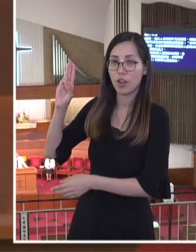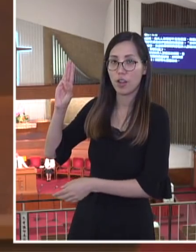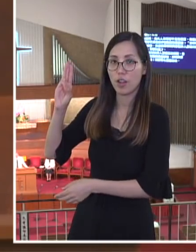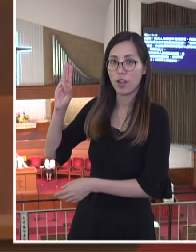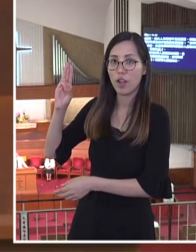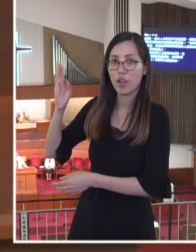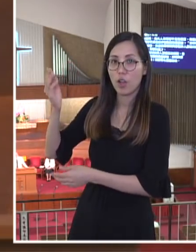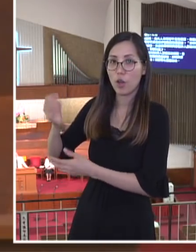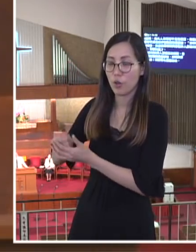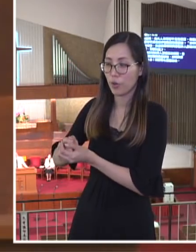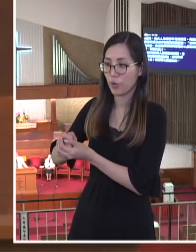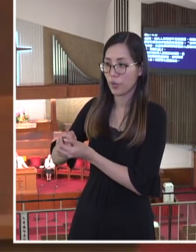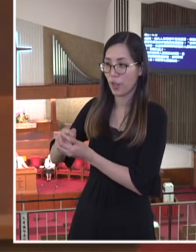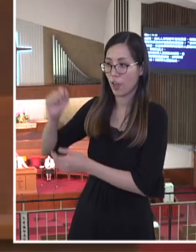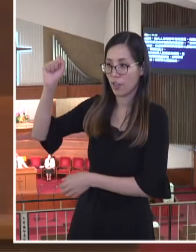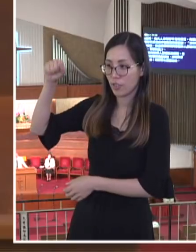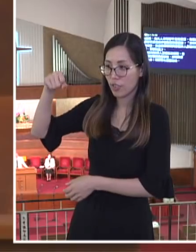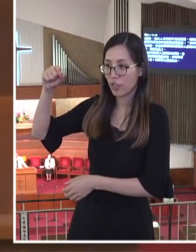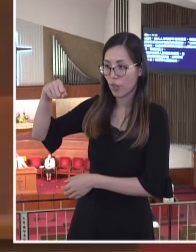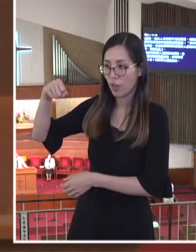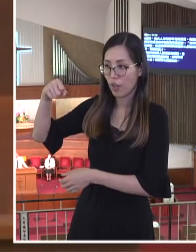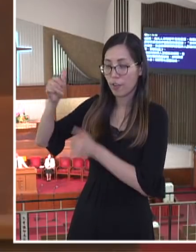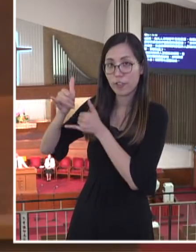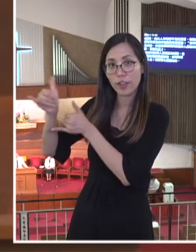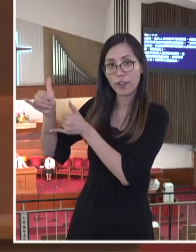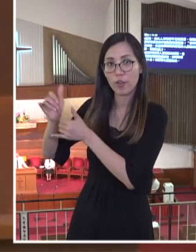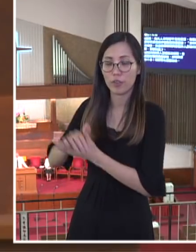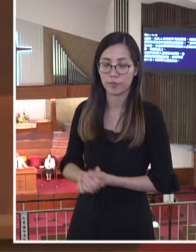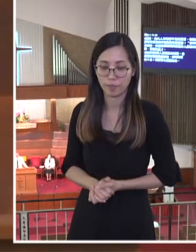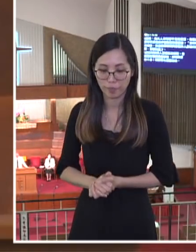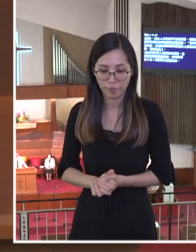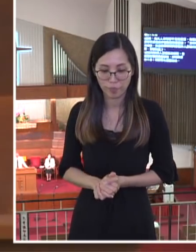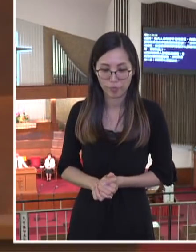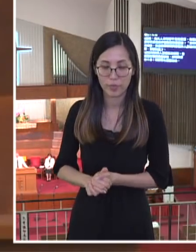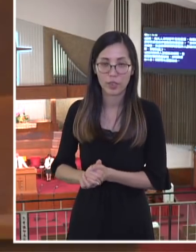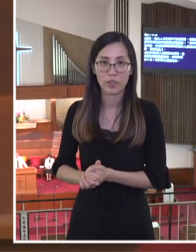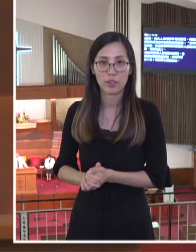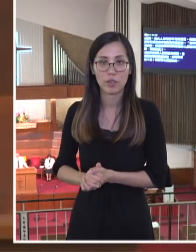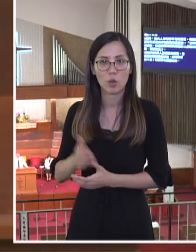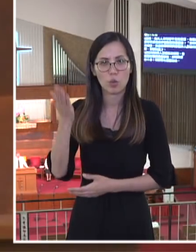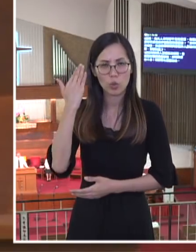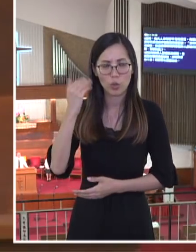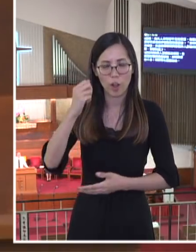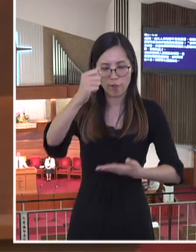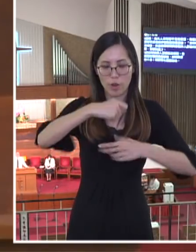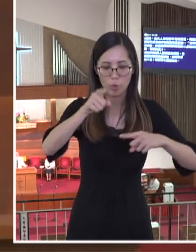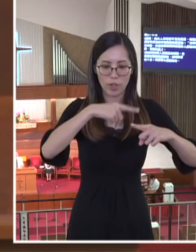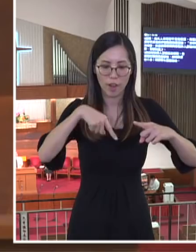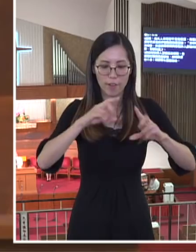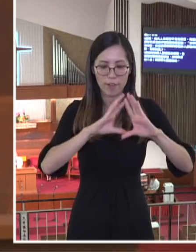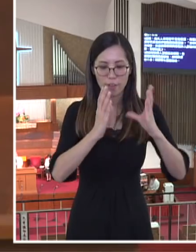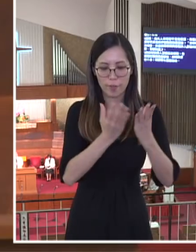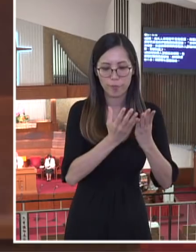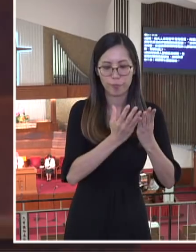勒嚟到約書亞面前同約書亞所講的一番話，我讀俾大家聽。那時猶大人來到吉甲見約書